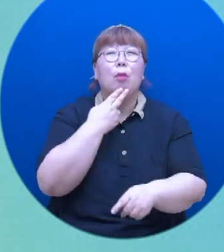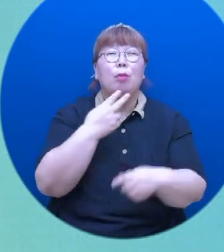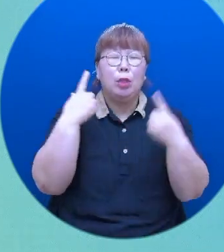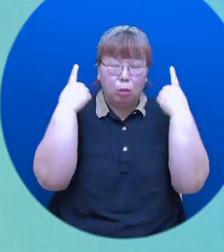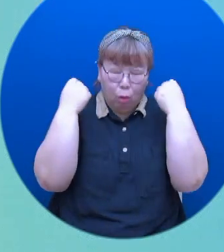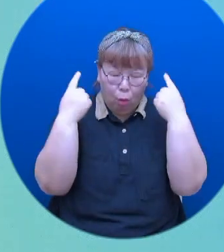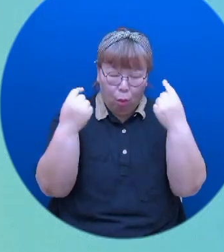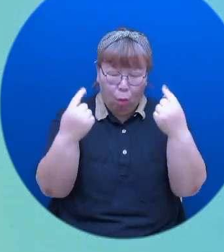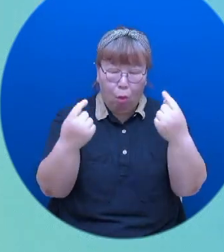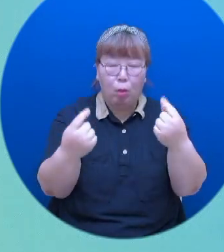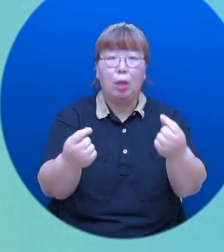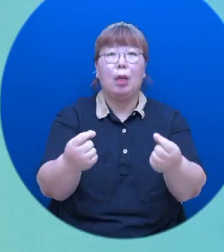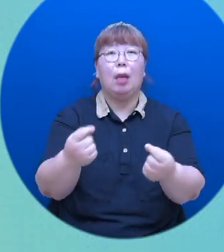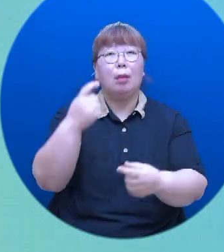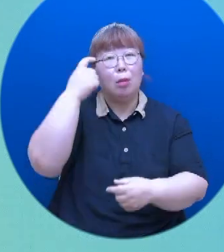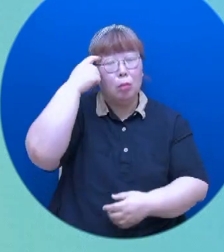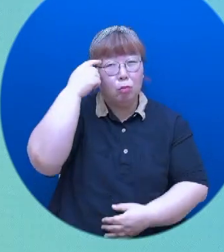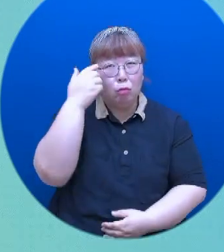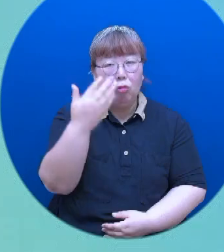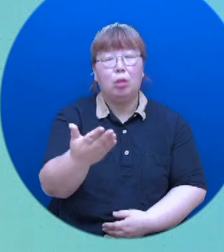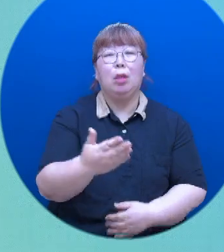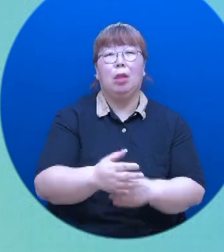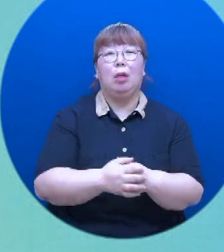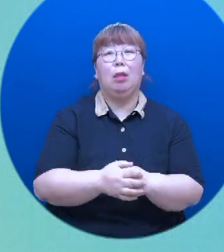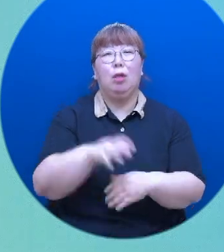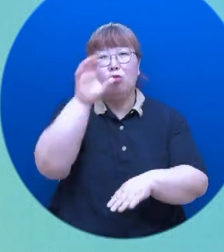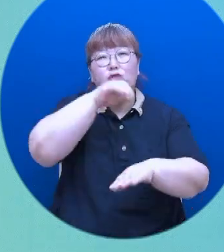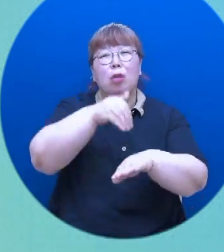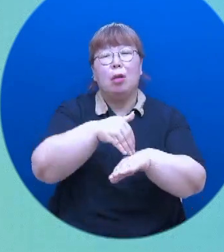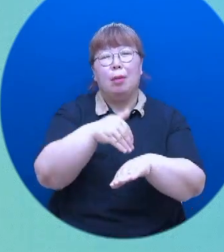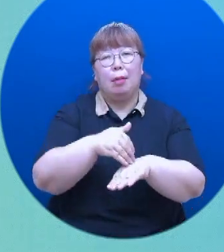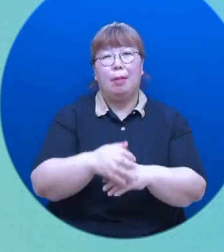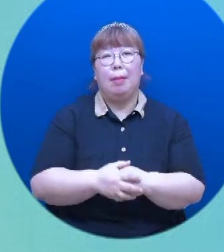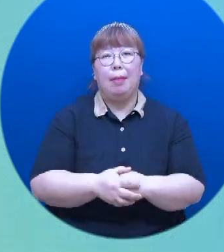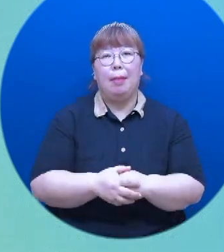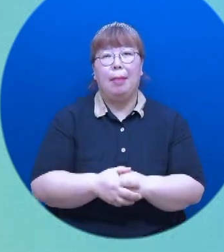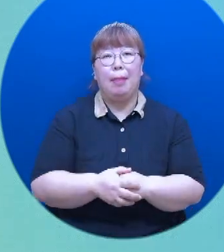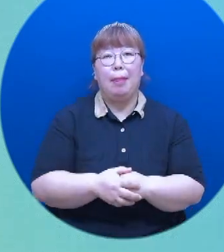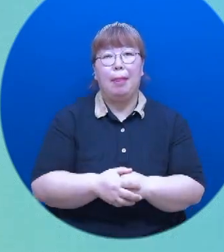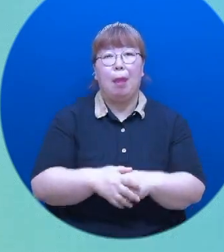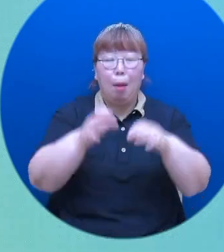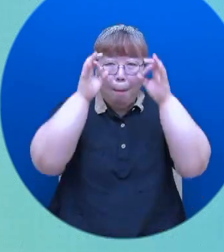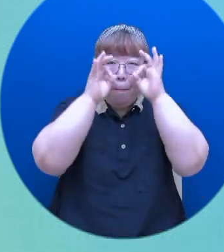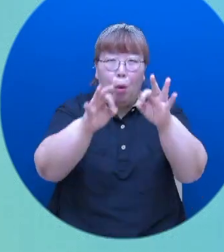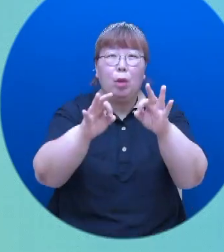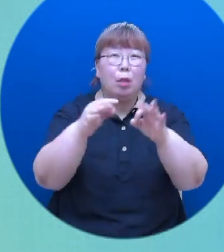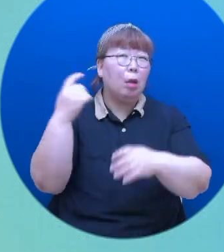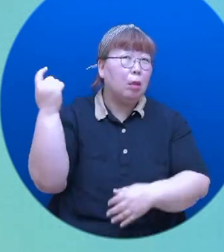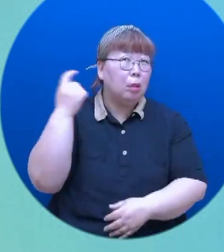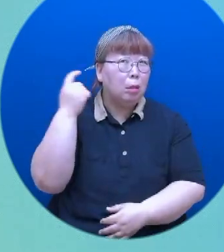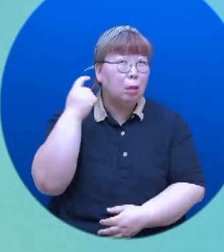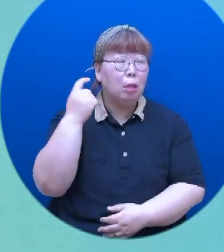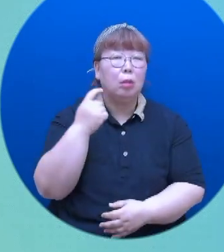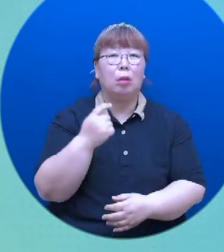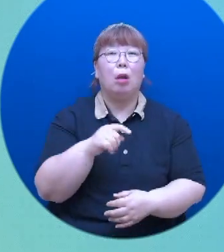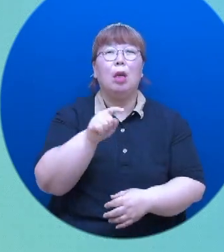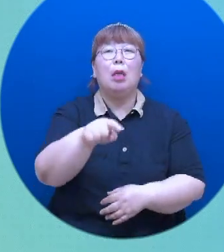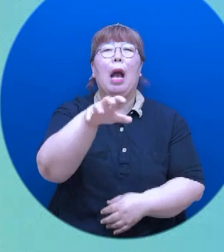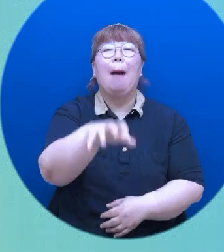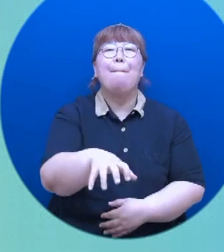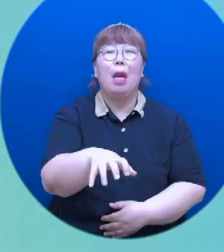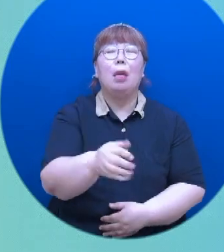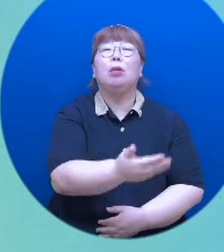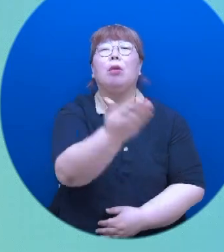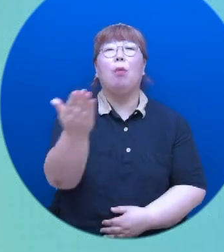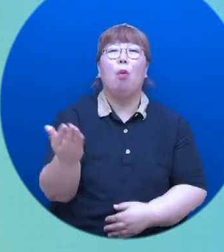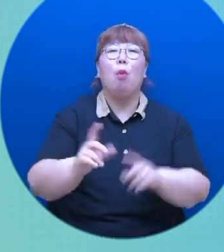동일한 논술고사의 문제를 갖고 훈련해 왔습니다. 보이는 것도 있다, 들려지는 것도 있다. 그 앞에 너는